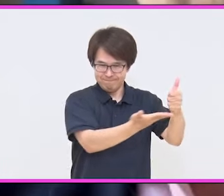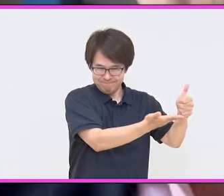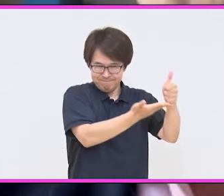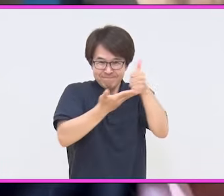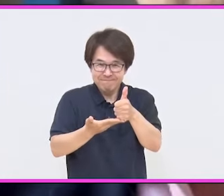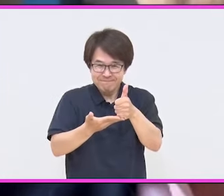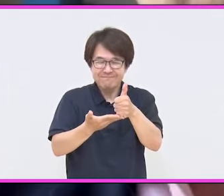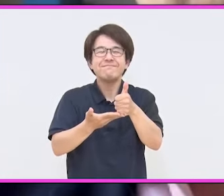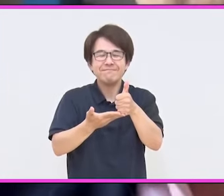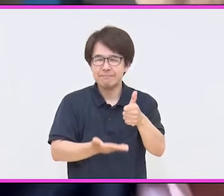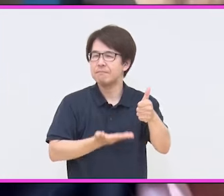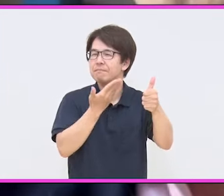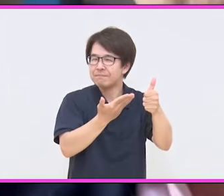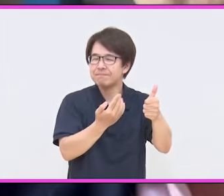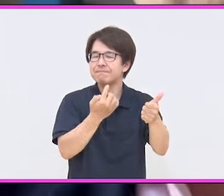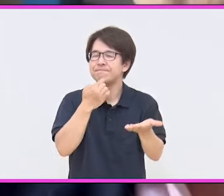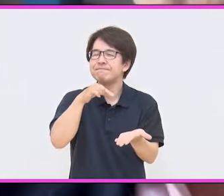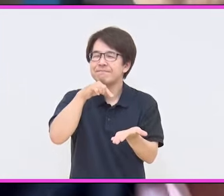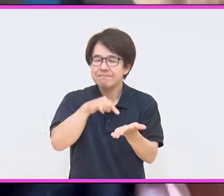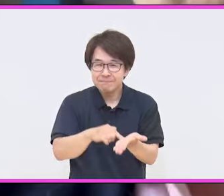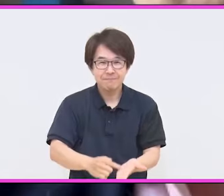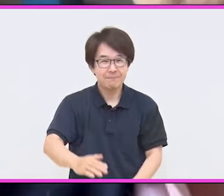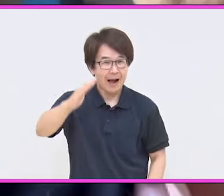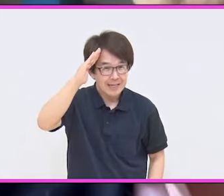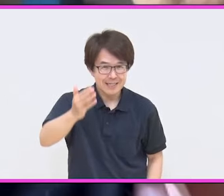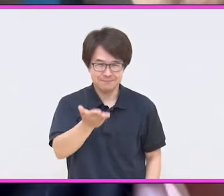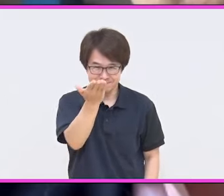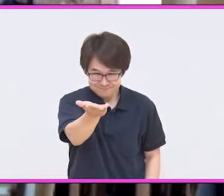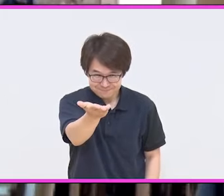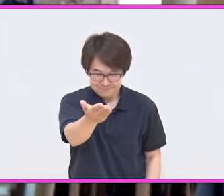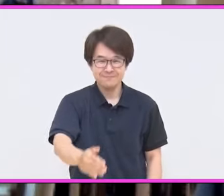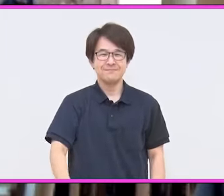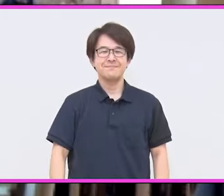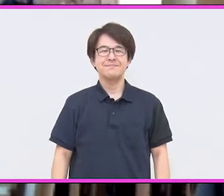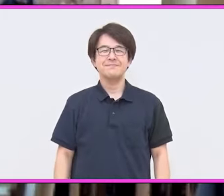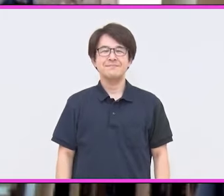それではニックさんに一言お願いをいたします。